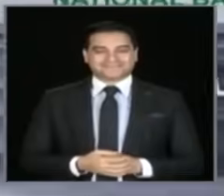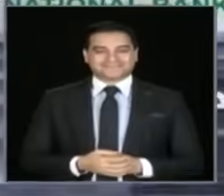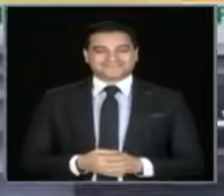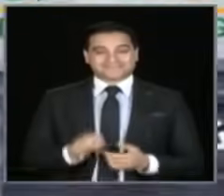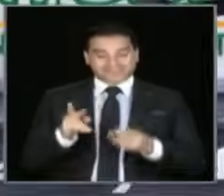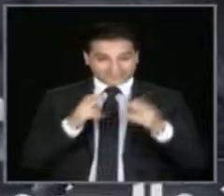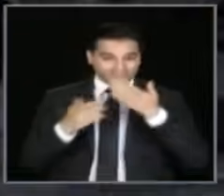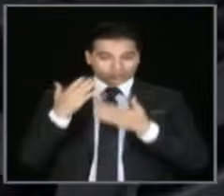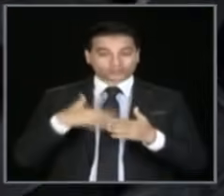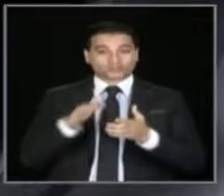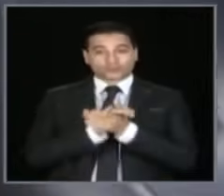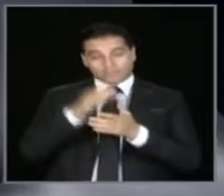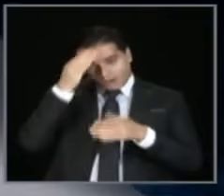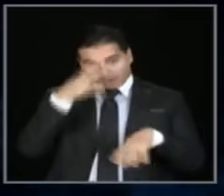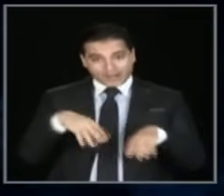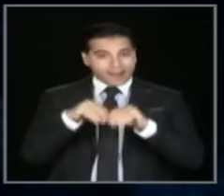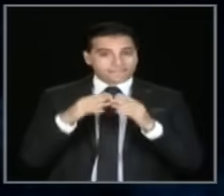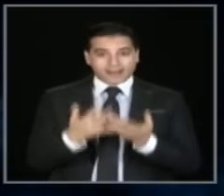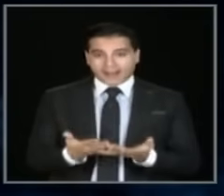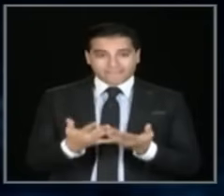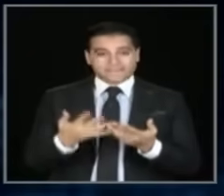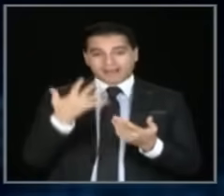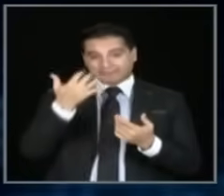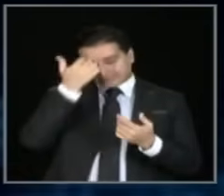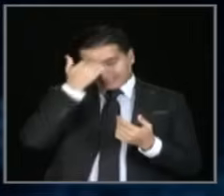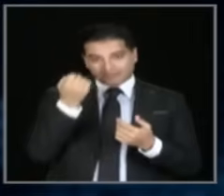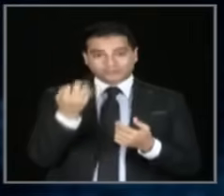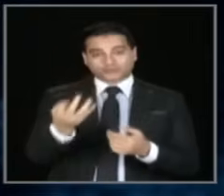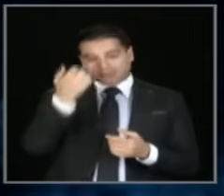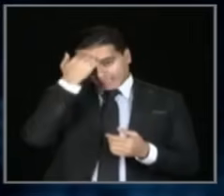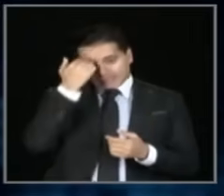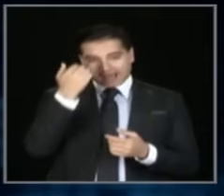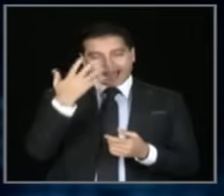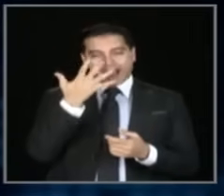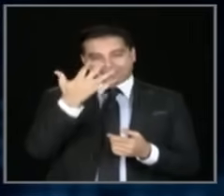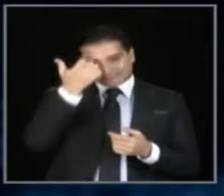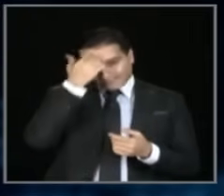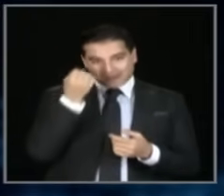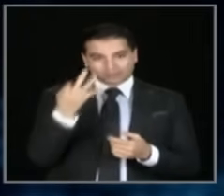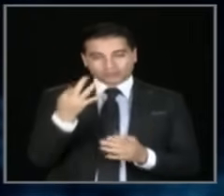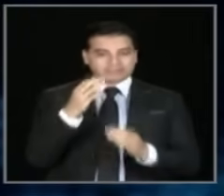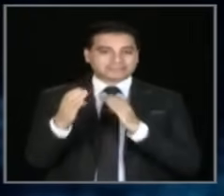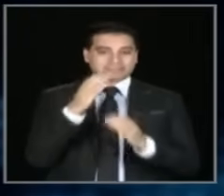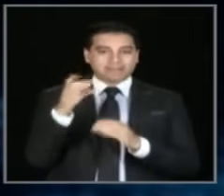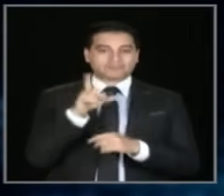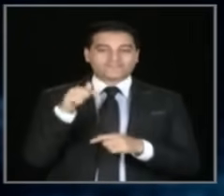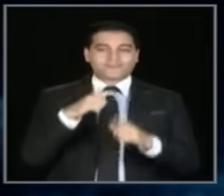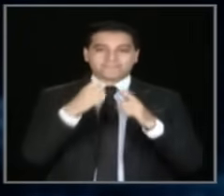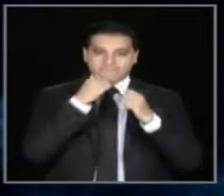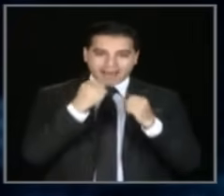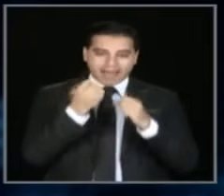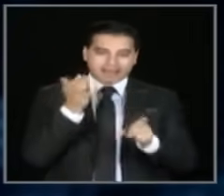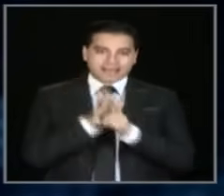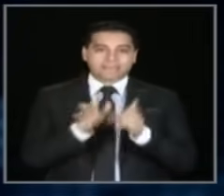في الحلقات اللي فاتت أصحابنا العباقرة جمعوا 5035 نقطة في خزنة البنك الأهلي المصري، الداعم